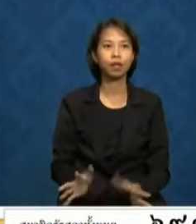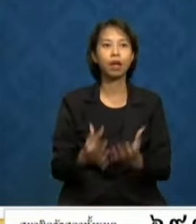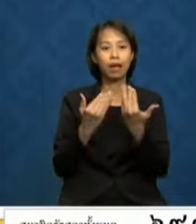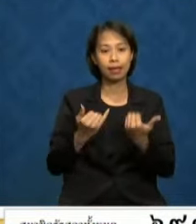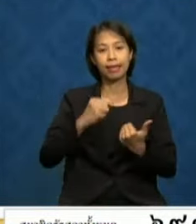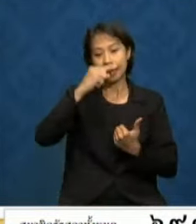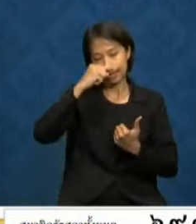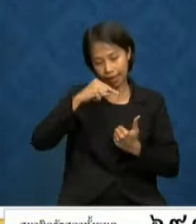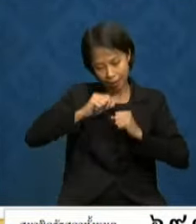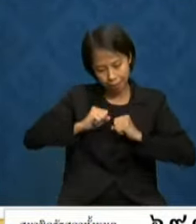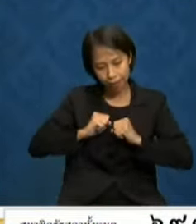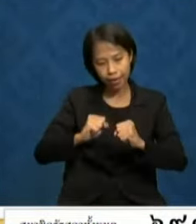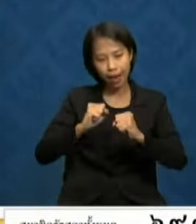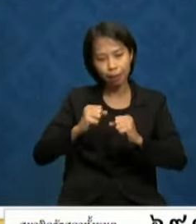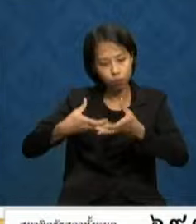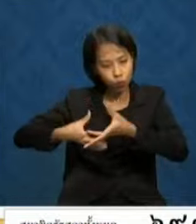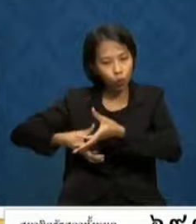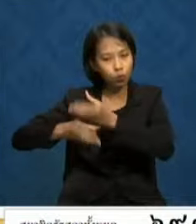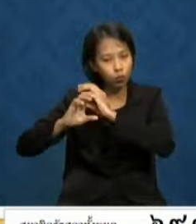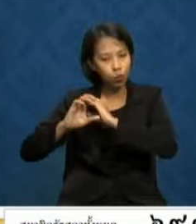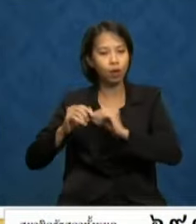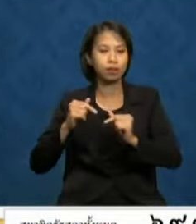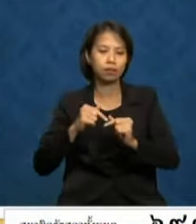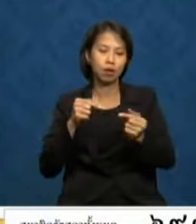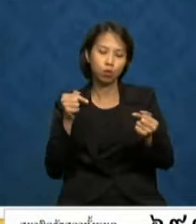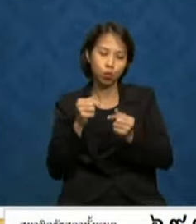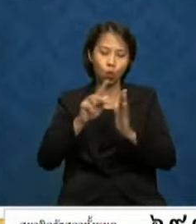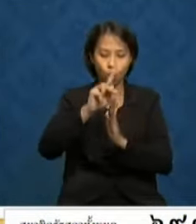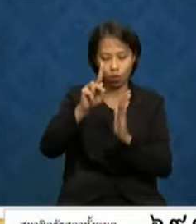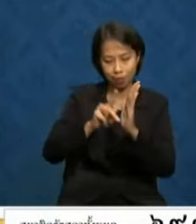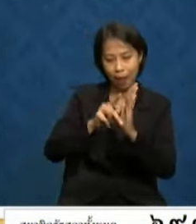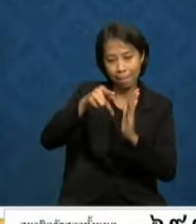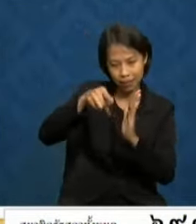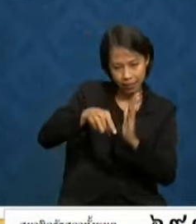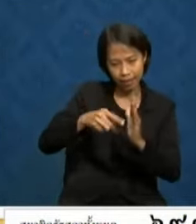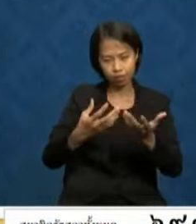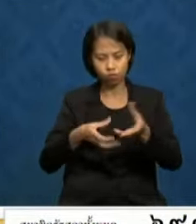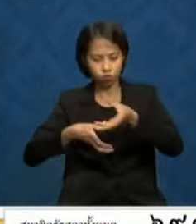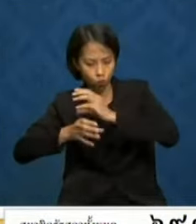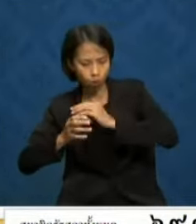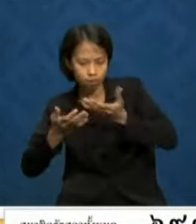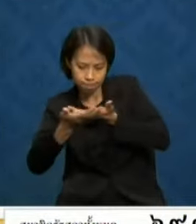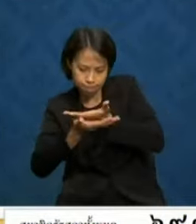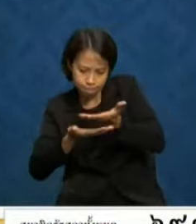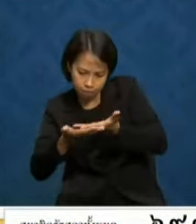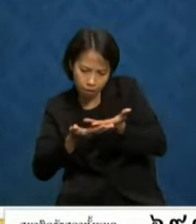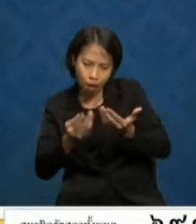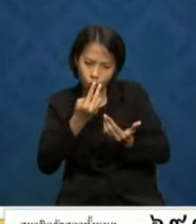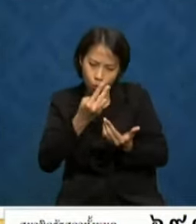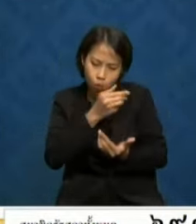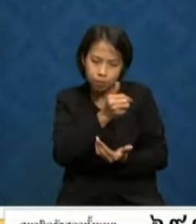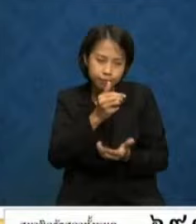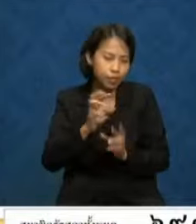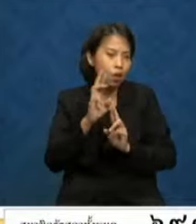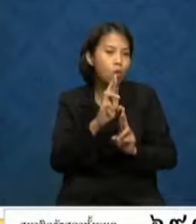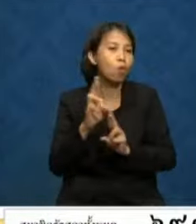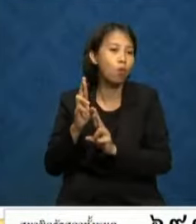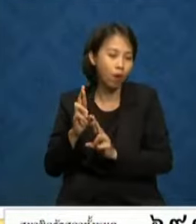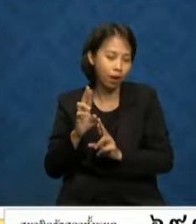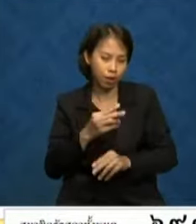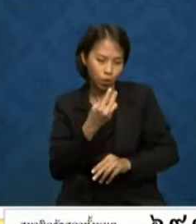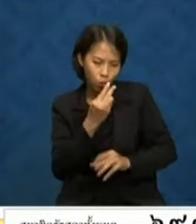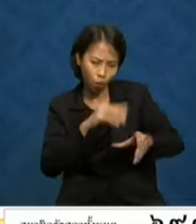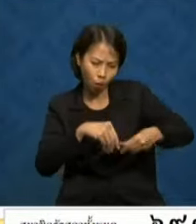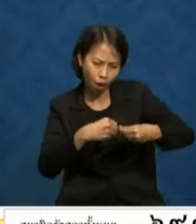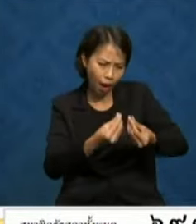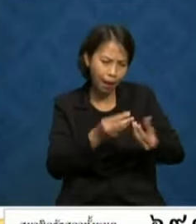ามในการทบทวนสถานการณ์แล้วก็ปรับใช้กฎหมายพิเศษอย่างระมัดระวังแล้วก็คำนึงถึงการได้สัดส่วนความพอดีและ